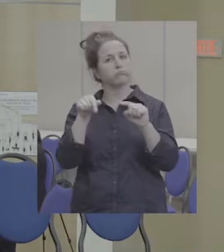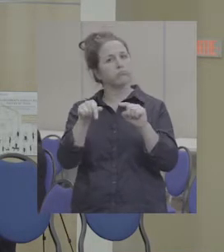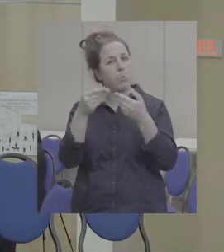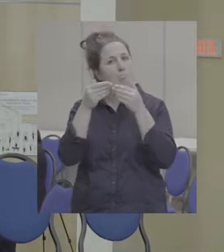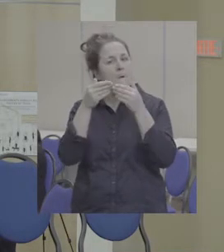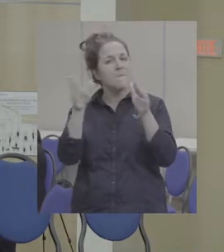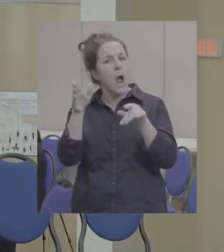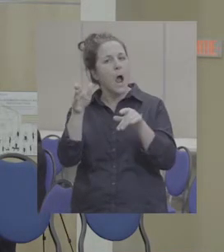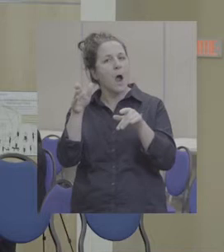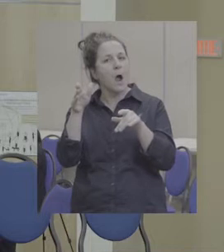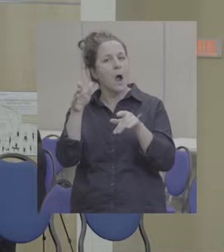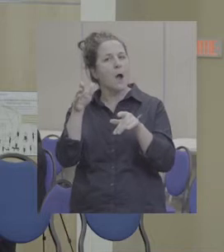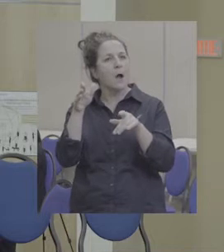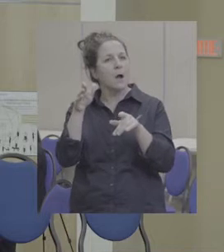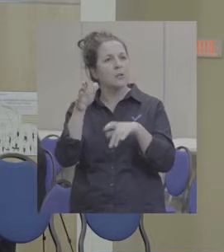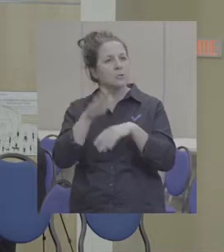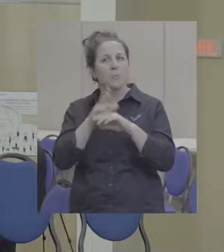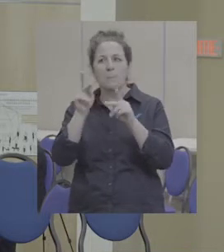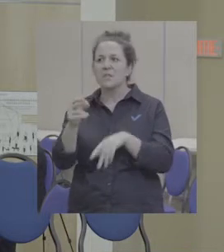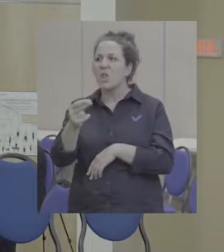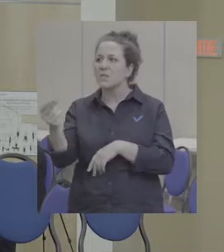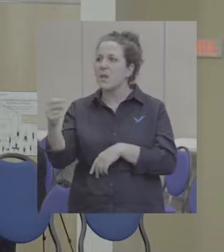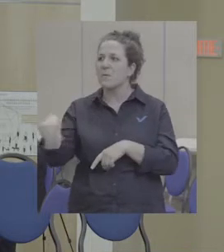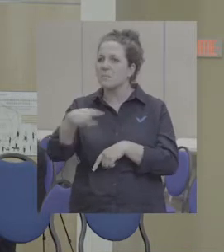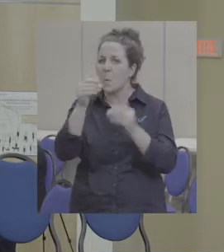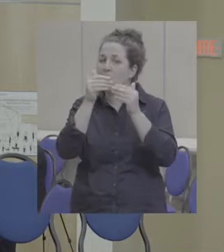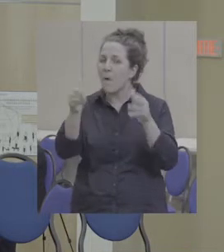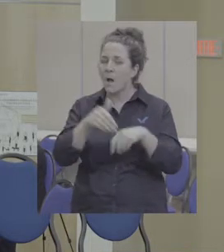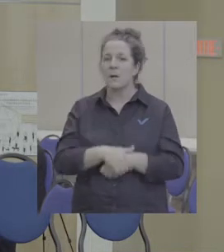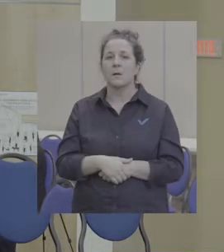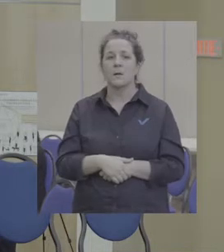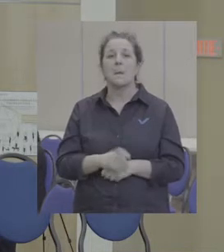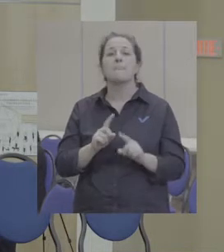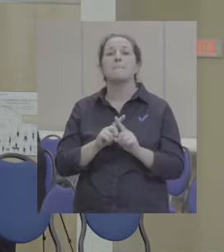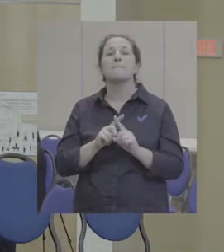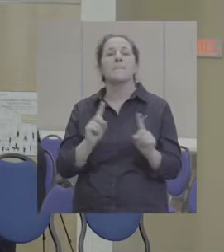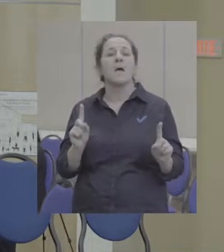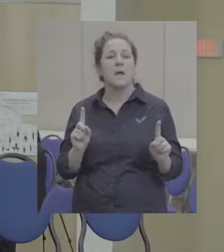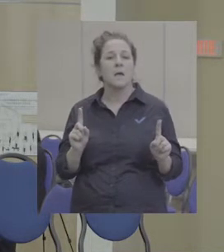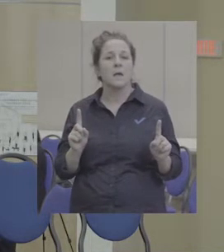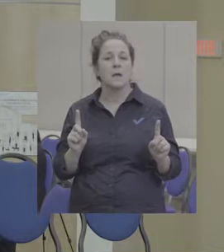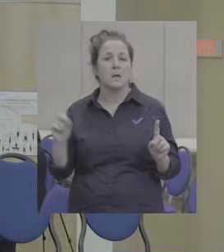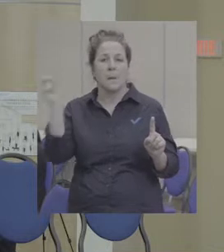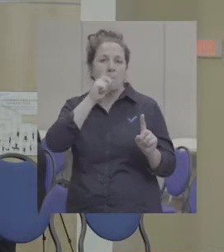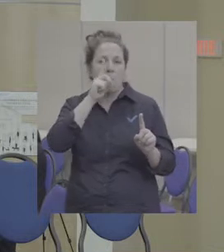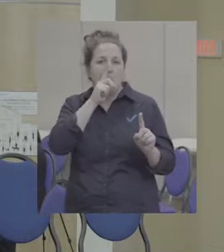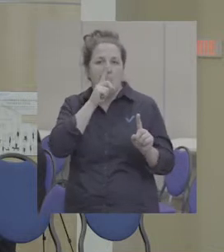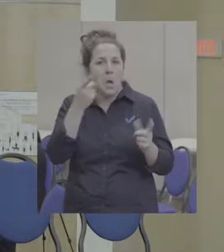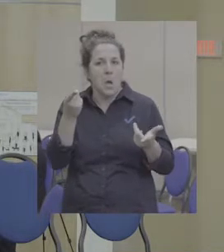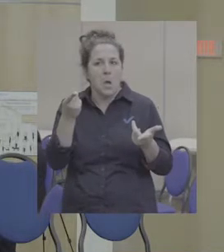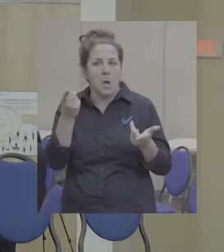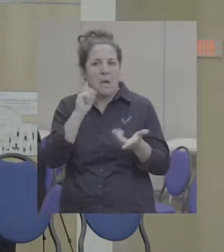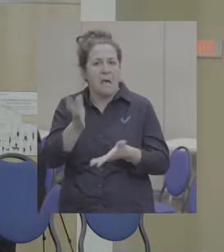très ouvert à la problématique des personnes handicapées. Mais il peut pas faire